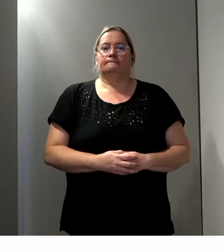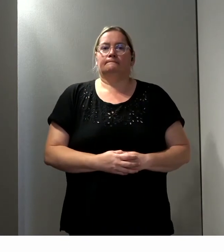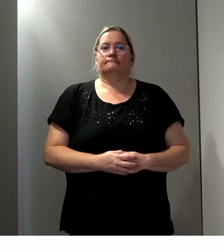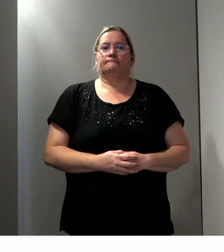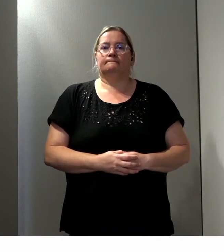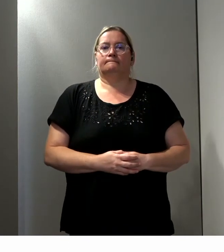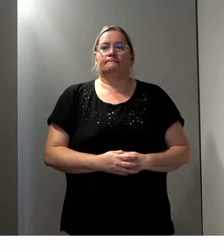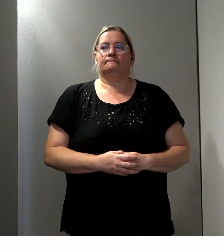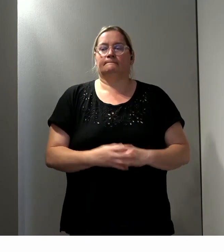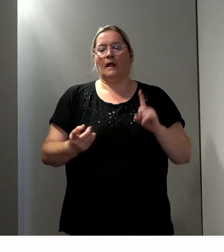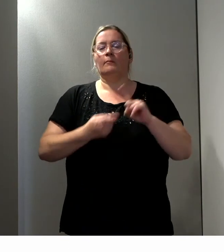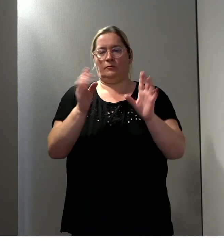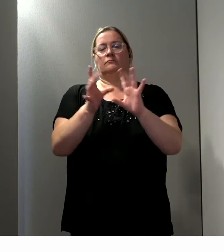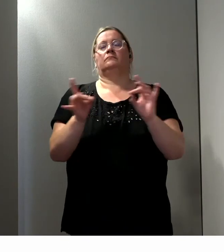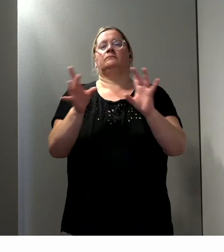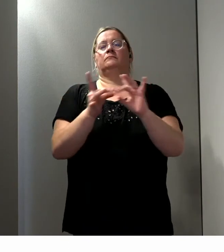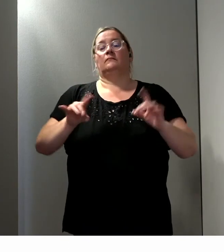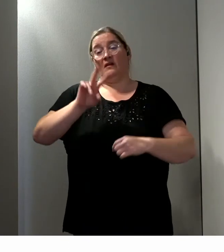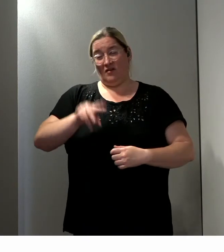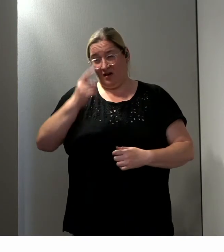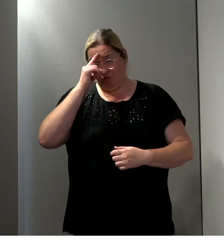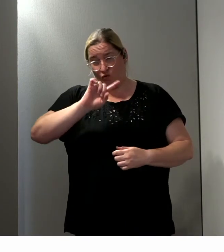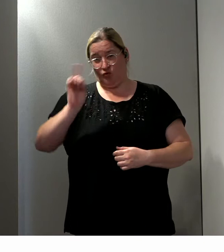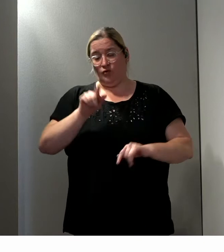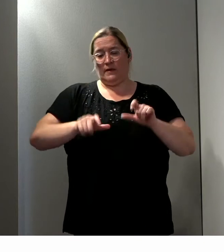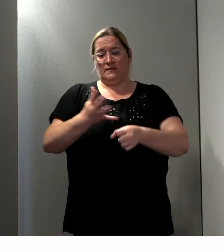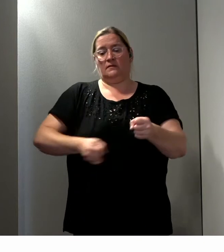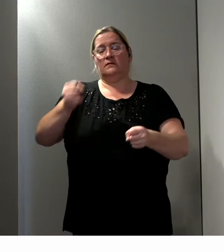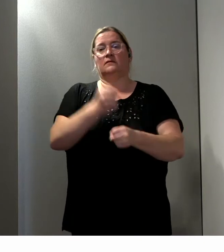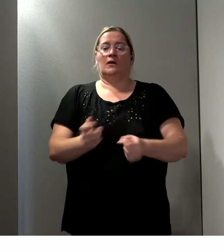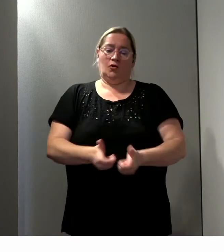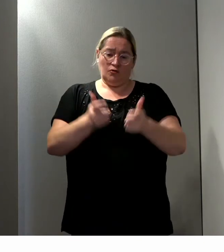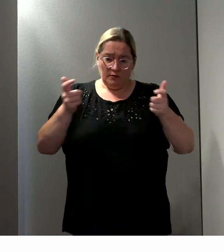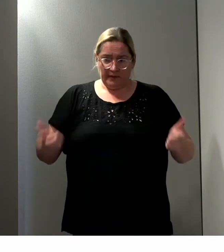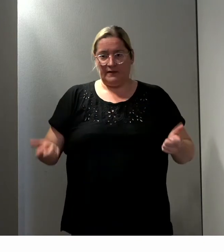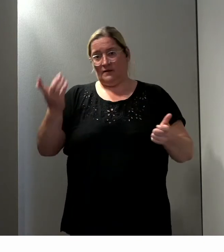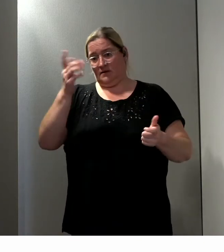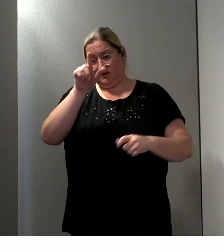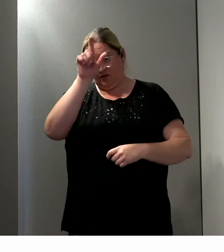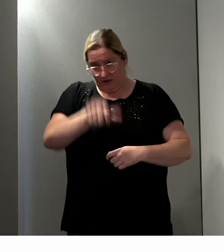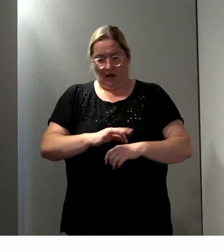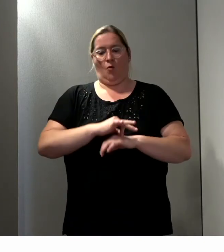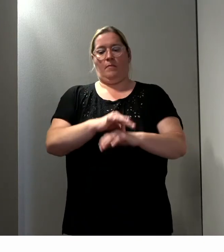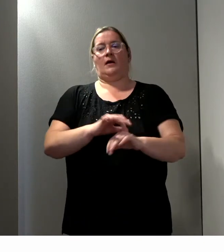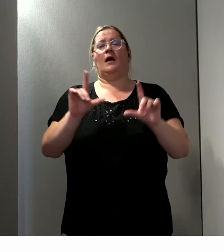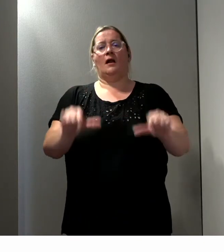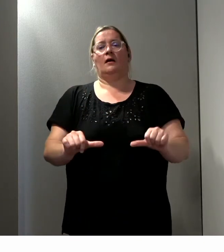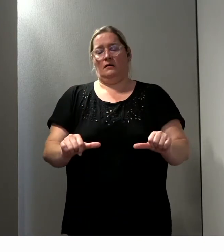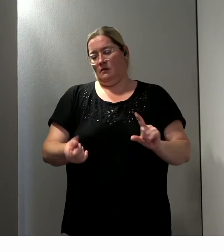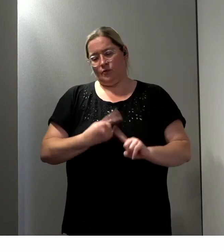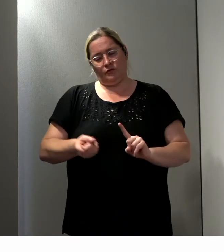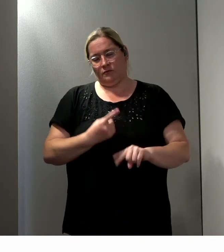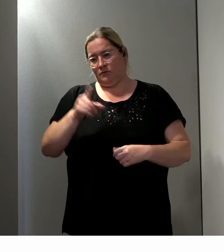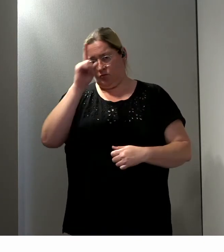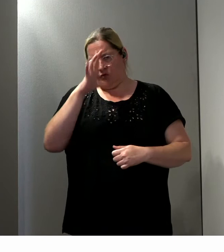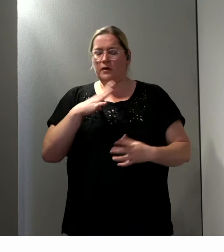C'est important de rappeler, mais je pense que c'est vrai pour tout entrepreneur. Le fait d'être accompagné, c'est quand même très important parce qu'il y a effectivement